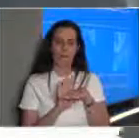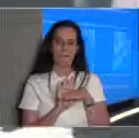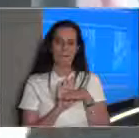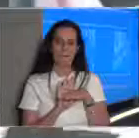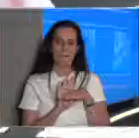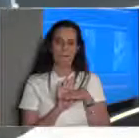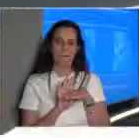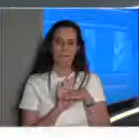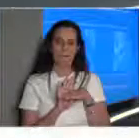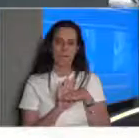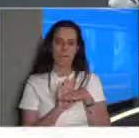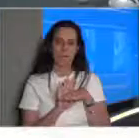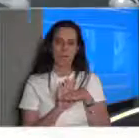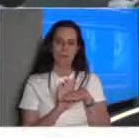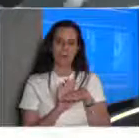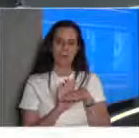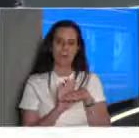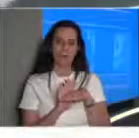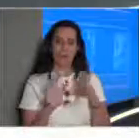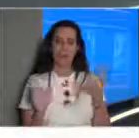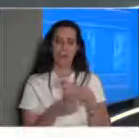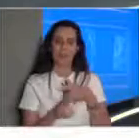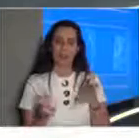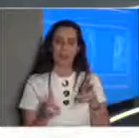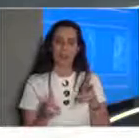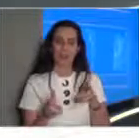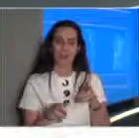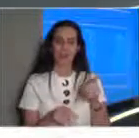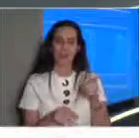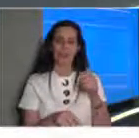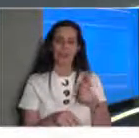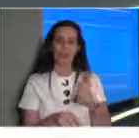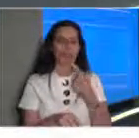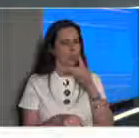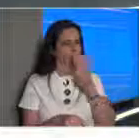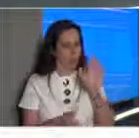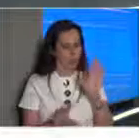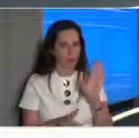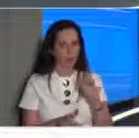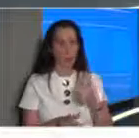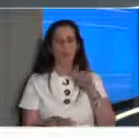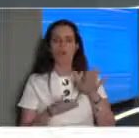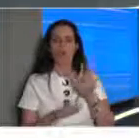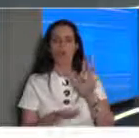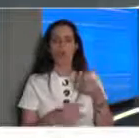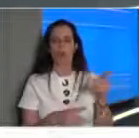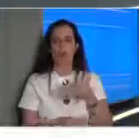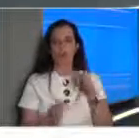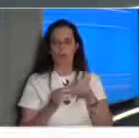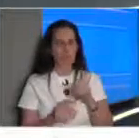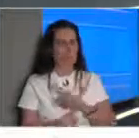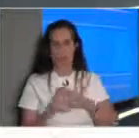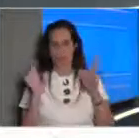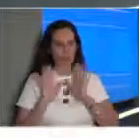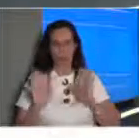בוא ננסה להתמקצע, שאי אפשר יהיה להעמיד ראש ממשלה, לא מדבר על ביבי נקודתית, ראש ממשלה מכהן לדין. אני חושב שזה